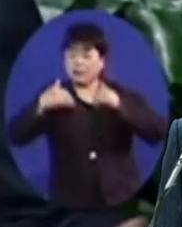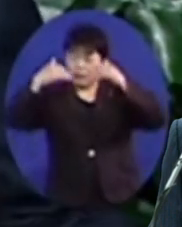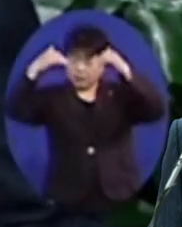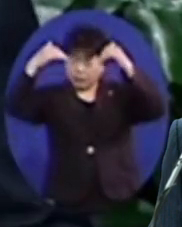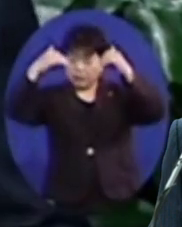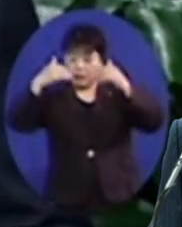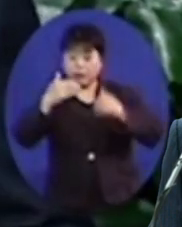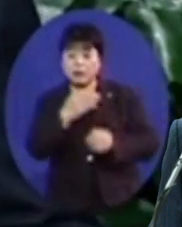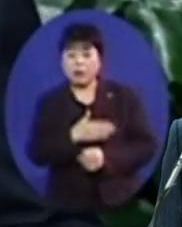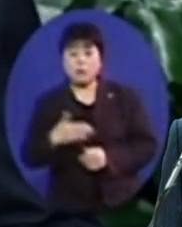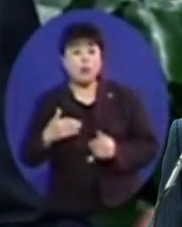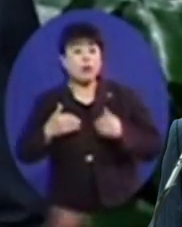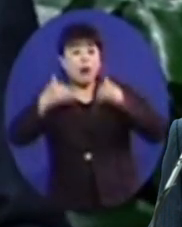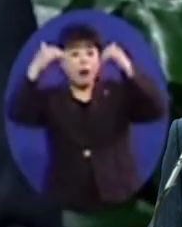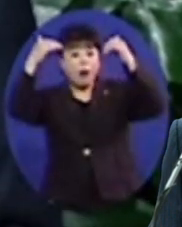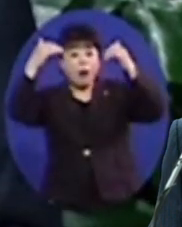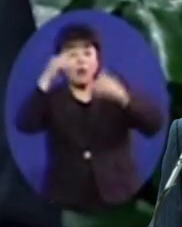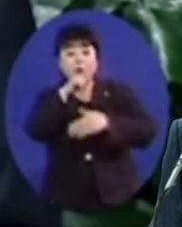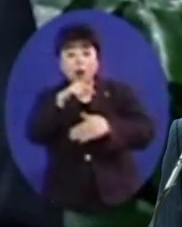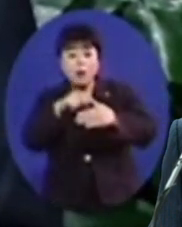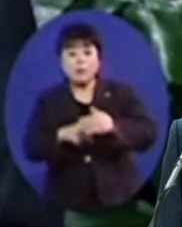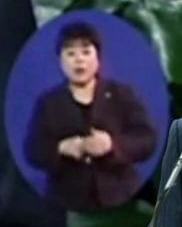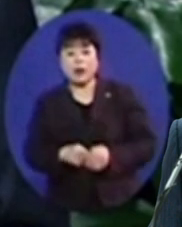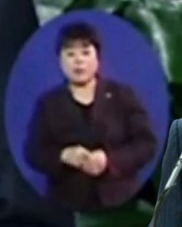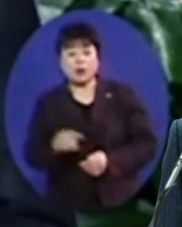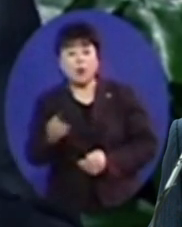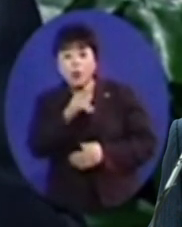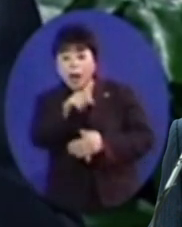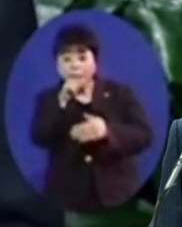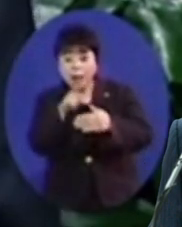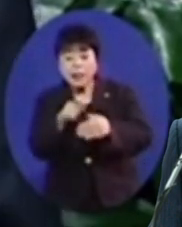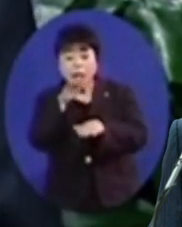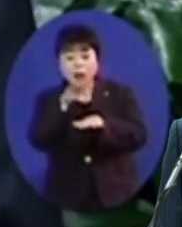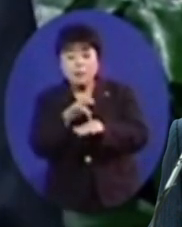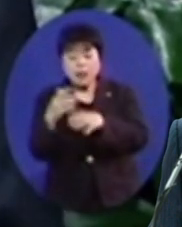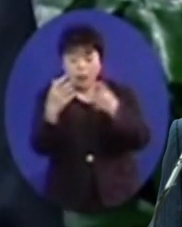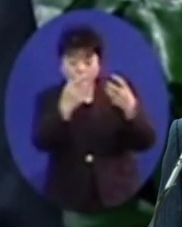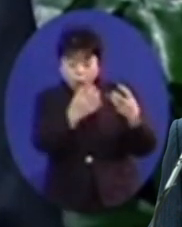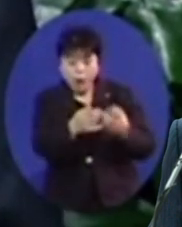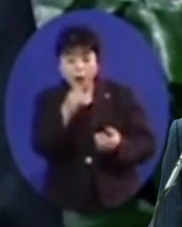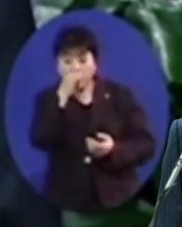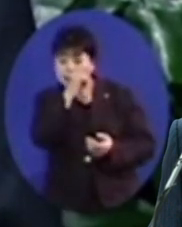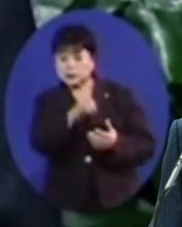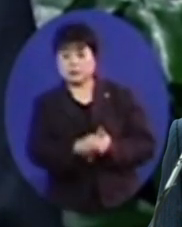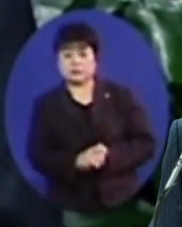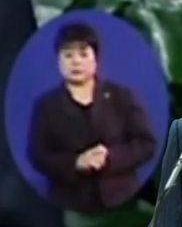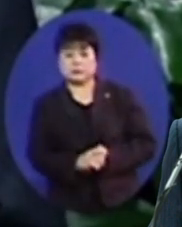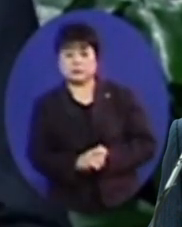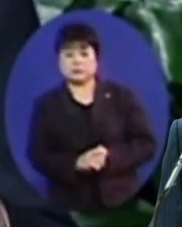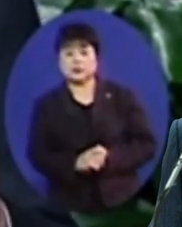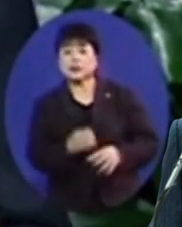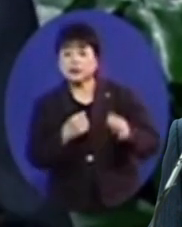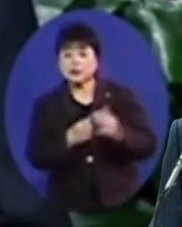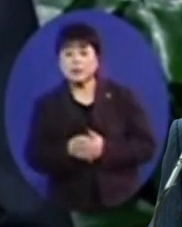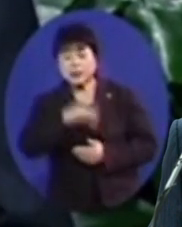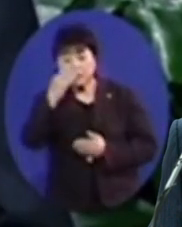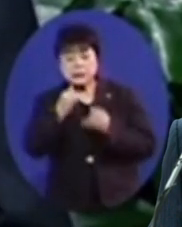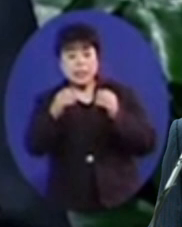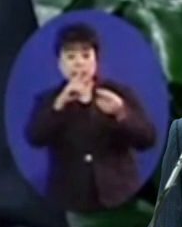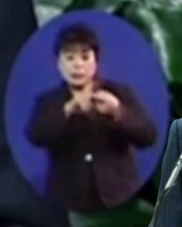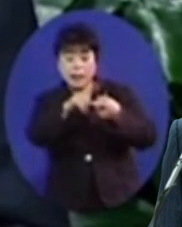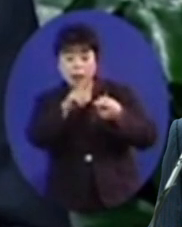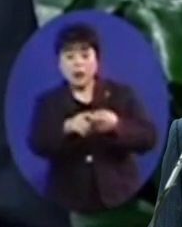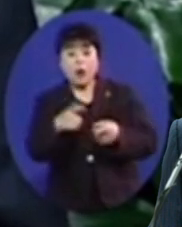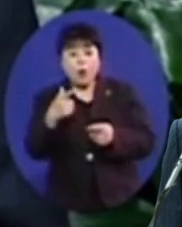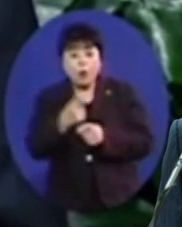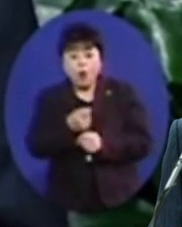몸이 장대하고 그 마음의 빈 공간에는 마귀가 꽉 들어차 있습니다. 그러므로 이스라엘에 대한